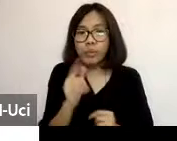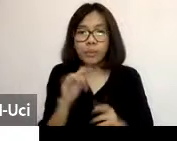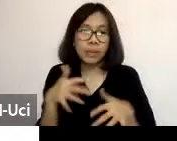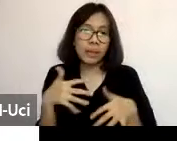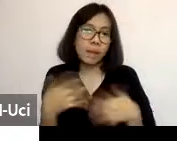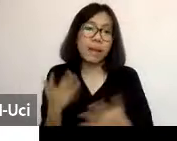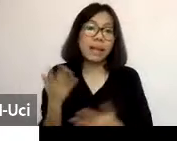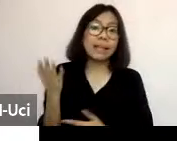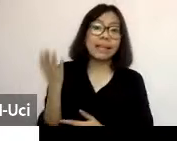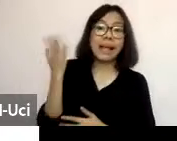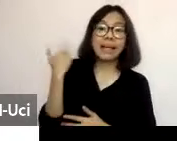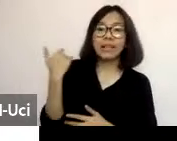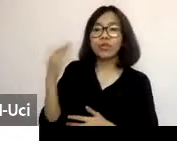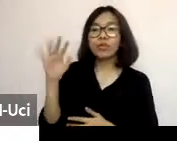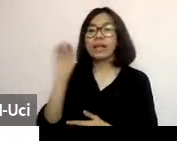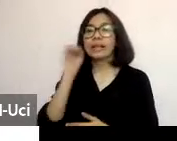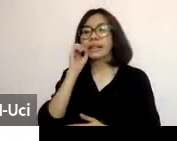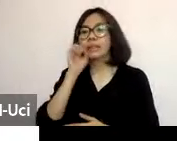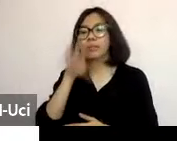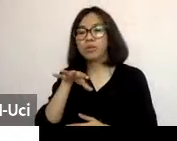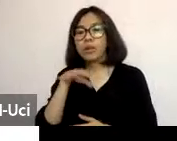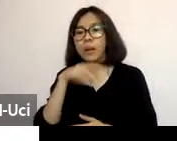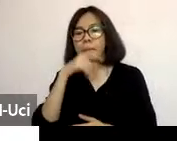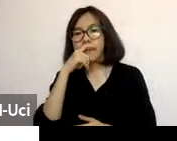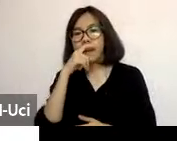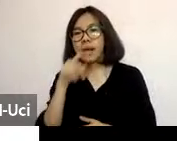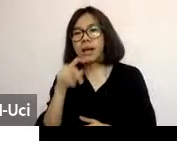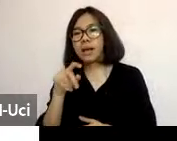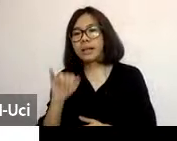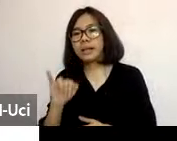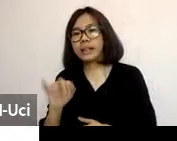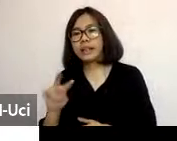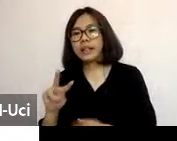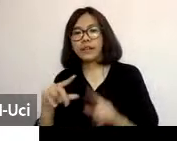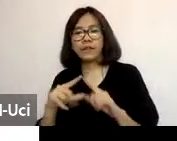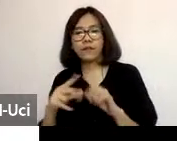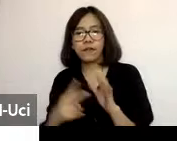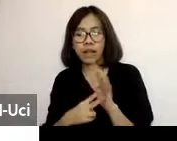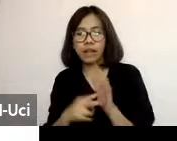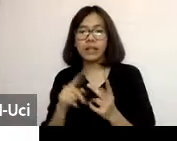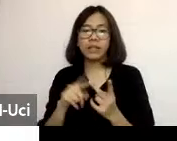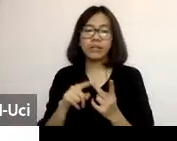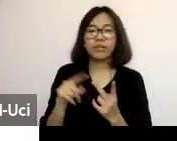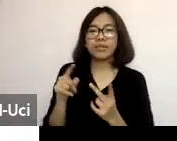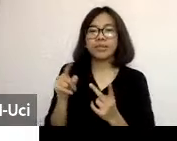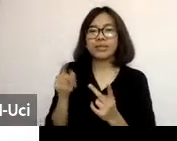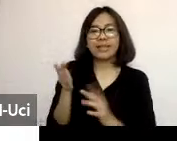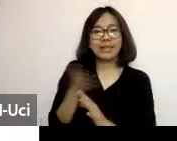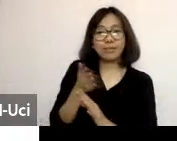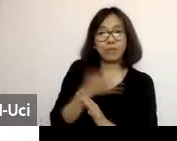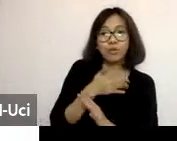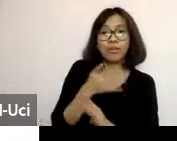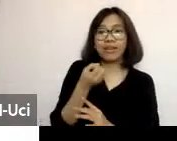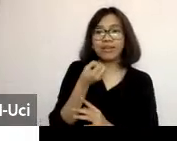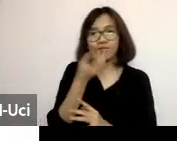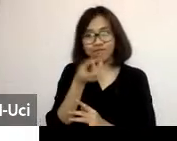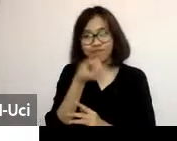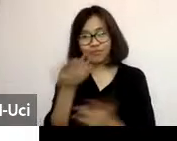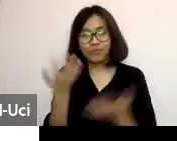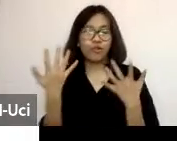sudah dimension oleh Fahri Pang dari penonton juga menggunakan berlangsungnya tempat Kidul